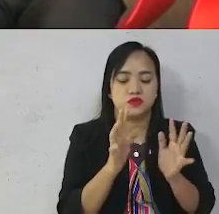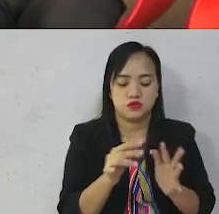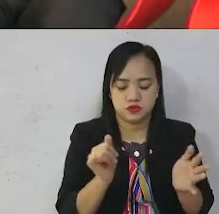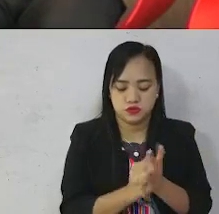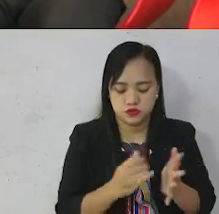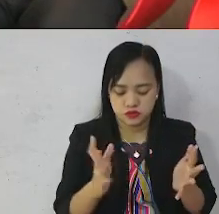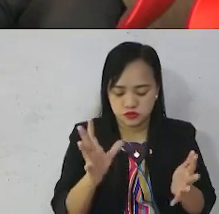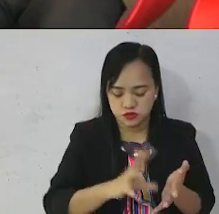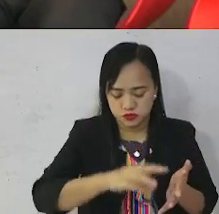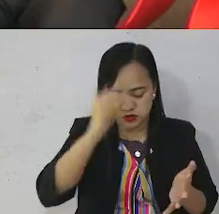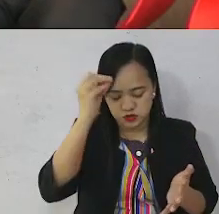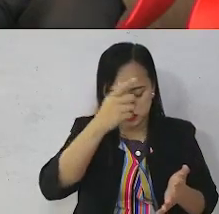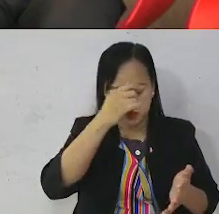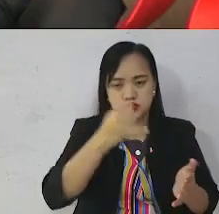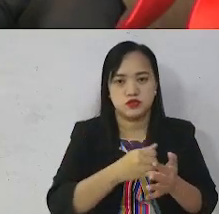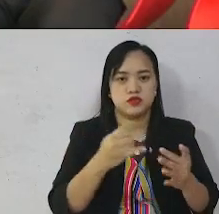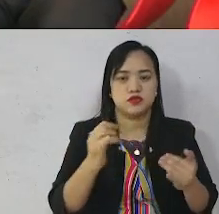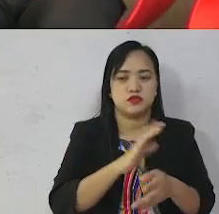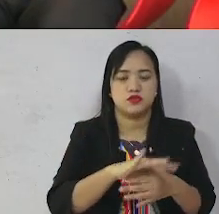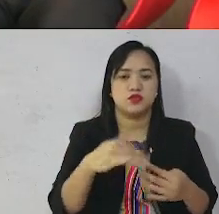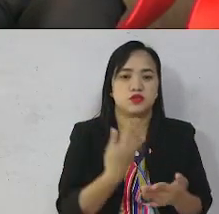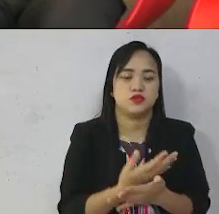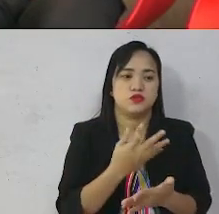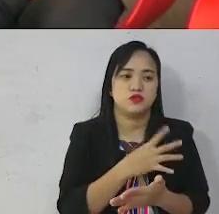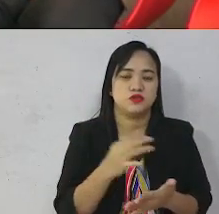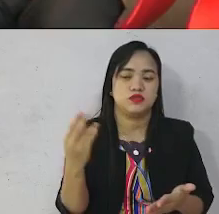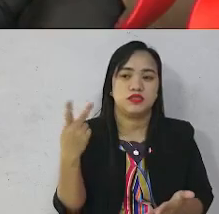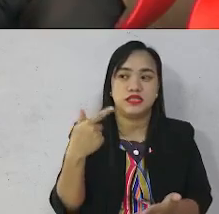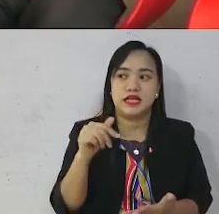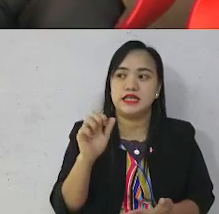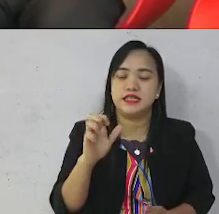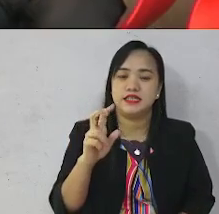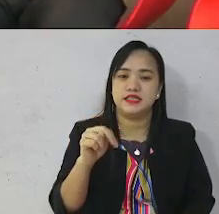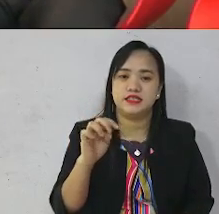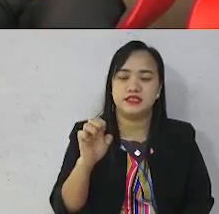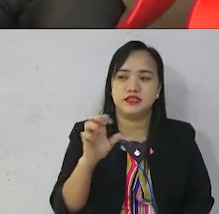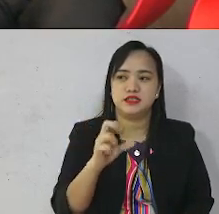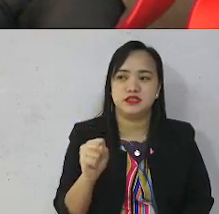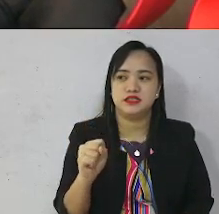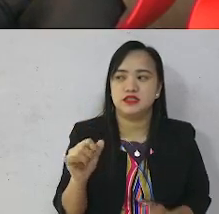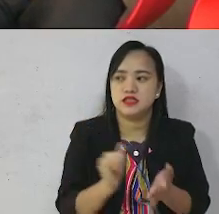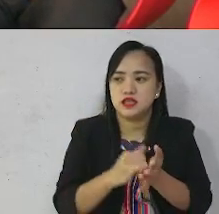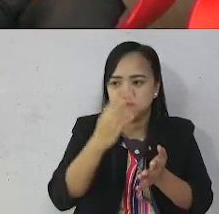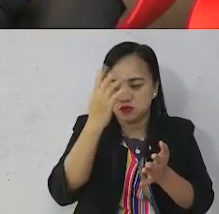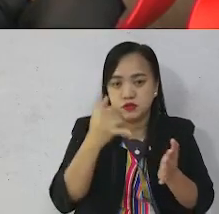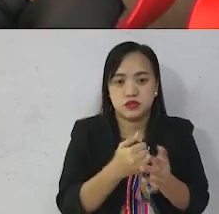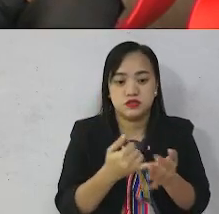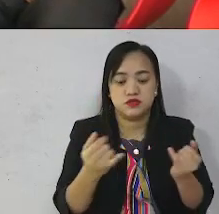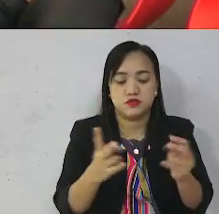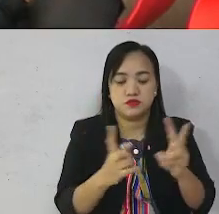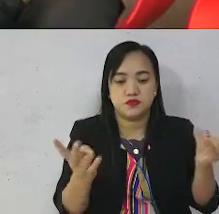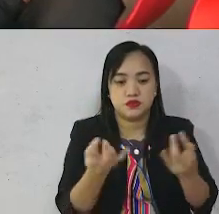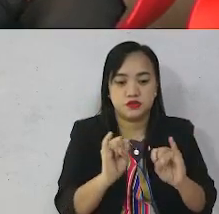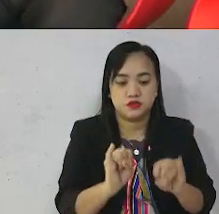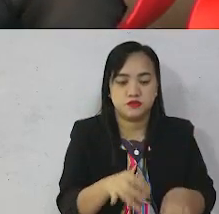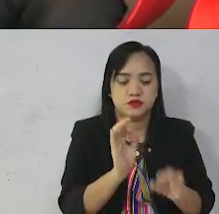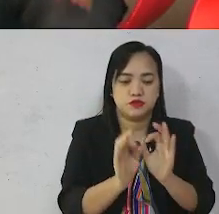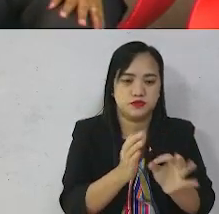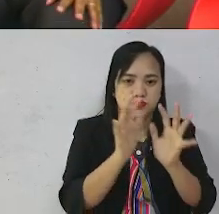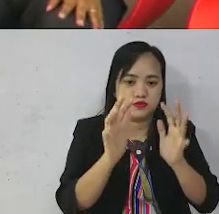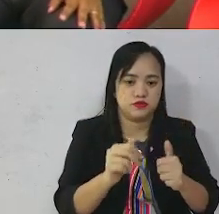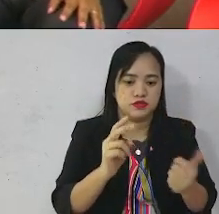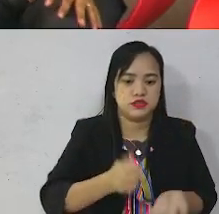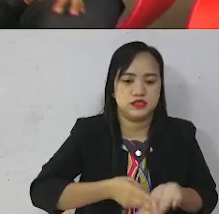kasi nga lang ang naging factor lang ng pagtangkad niya is yung jeans Kaya mas maganda tulungan ng nutrison din yon All